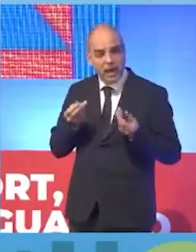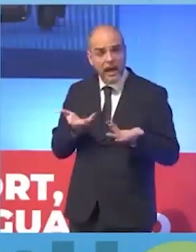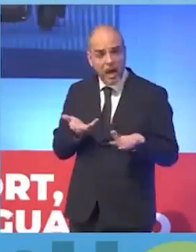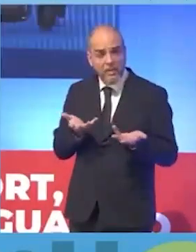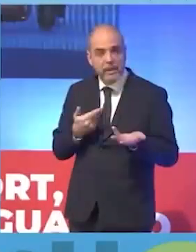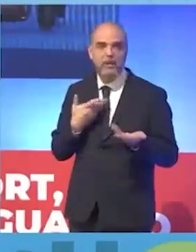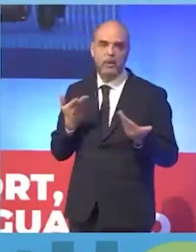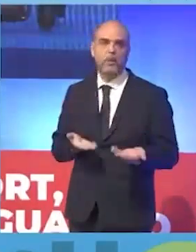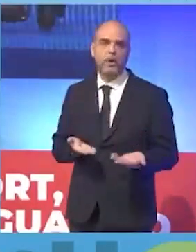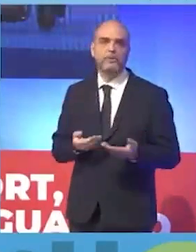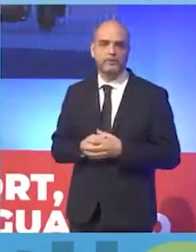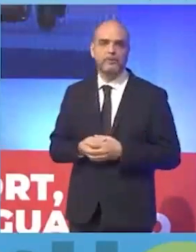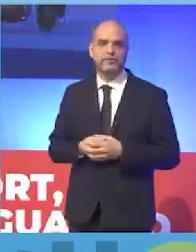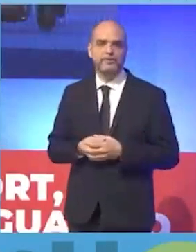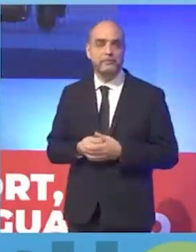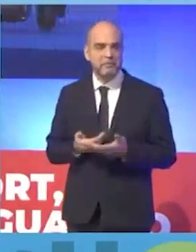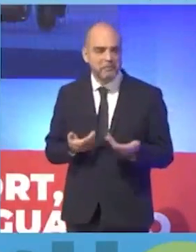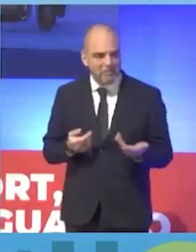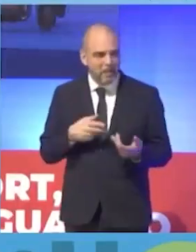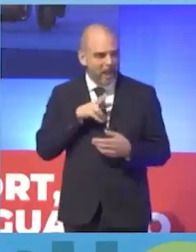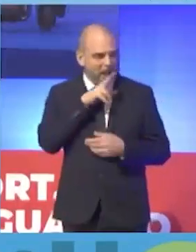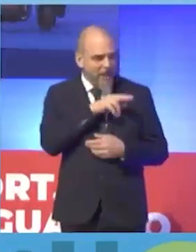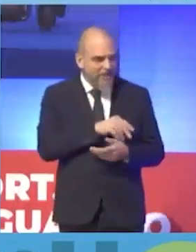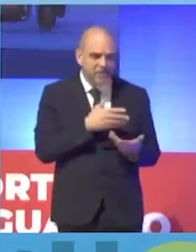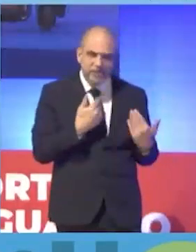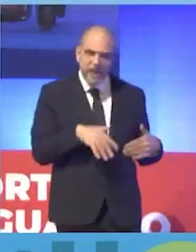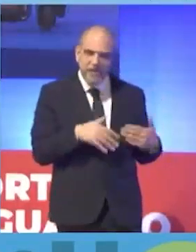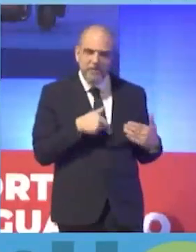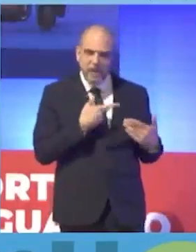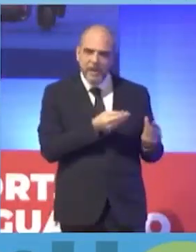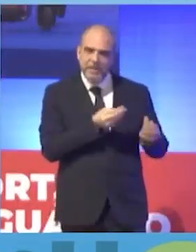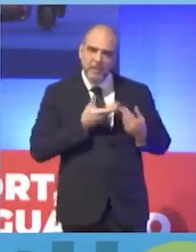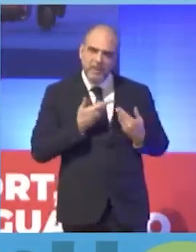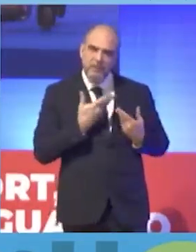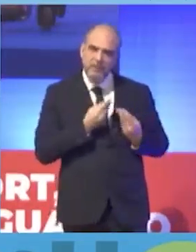Hai detto tanto e dai tanto.